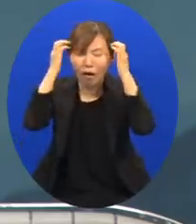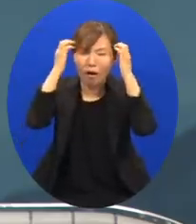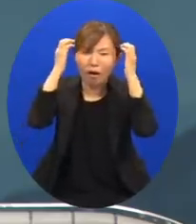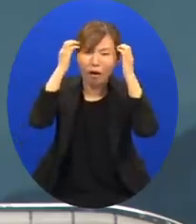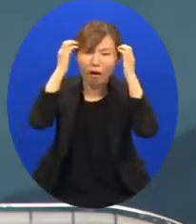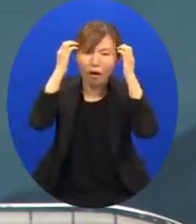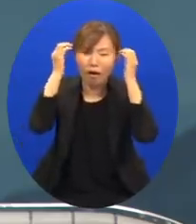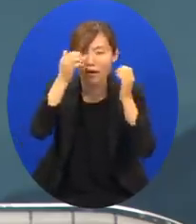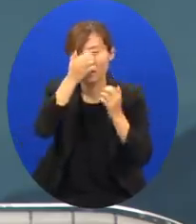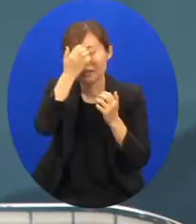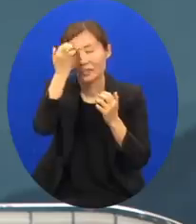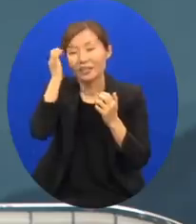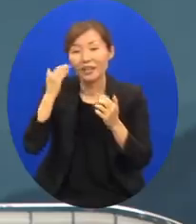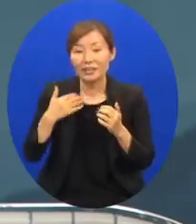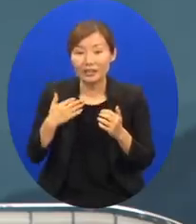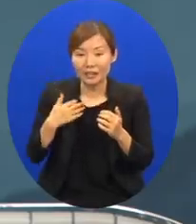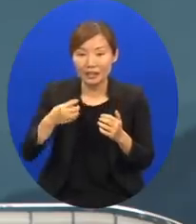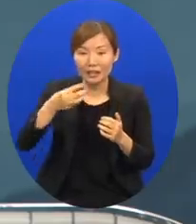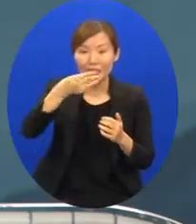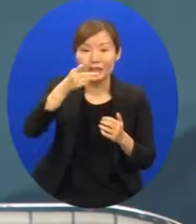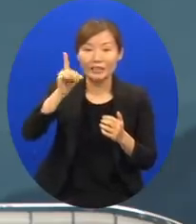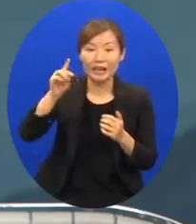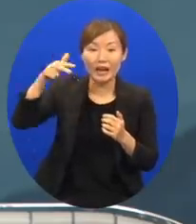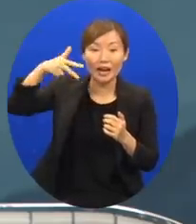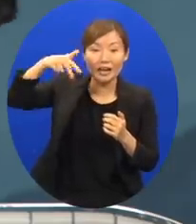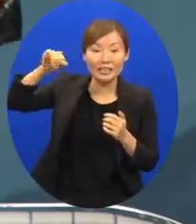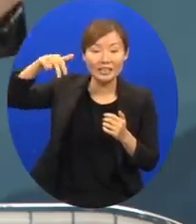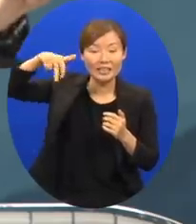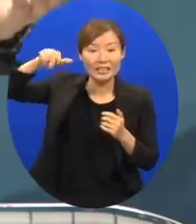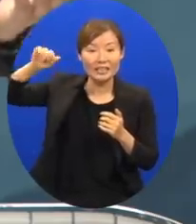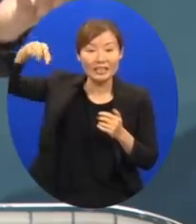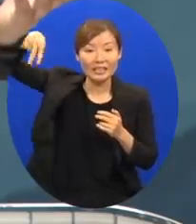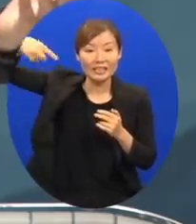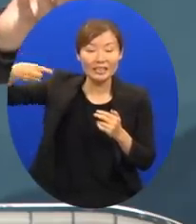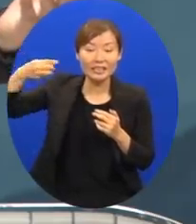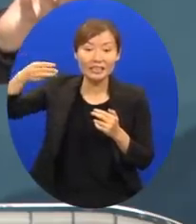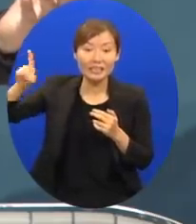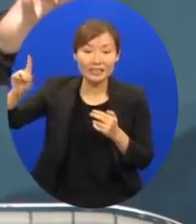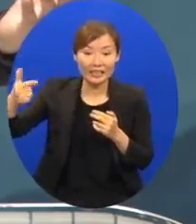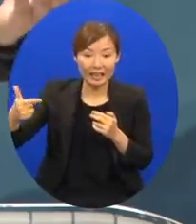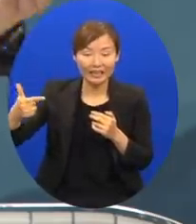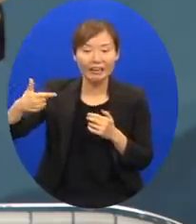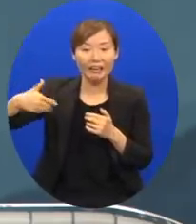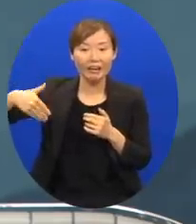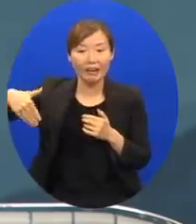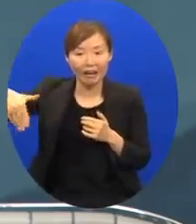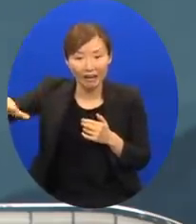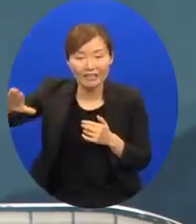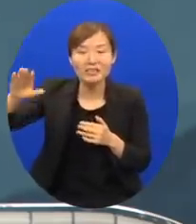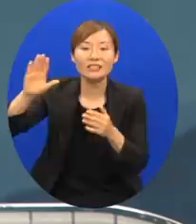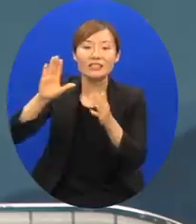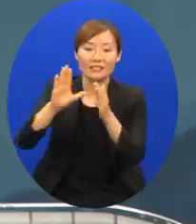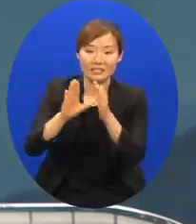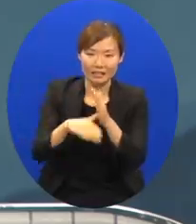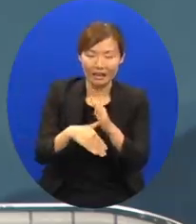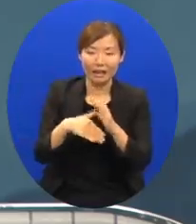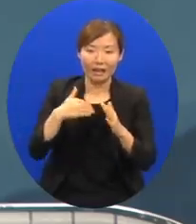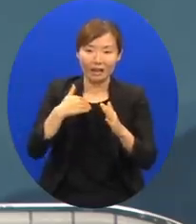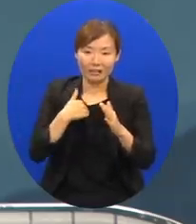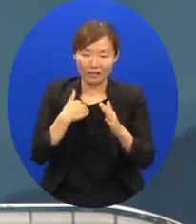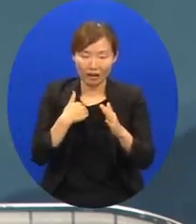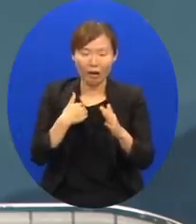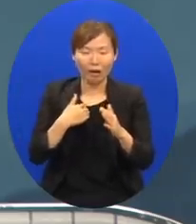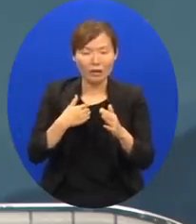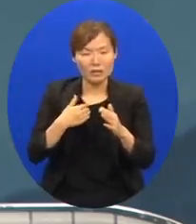타지키스탄 이라 나라 수도 2 3대 집회를 인도하며 갔었던 적이 있습니다 늦은 겨울이 에요 그